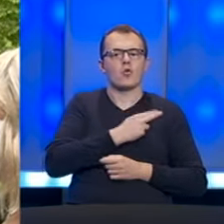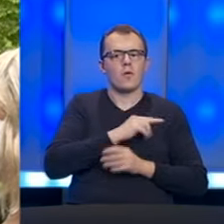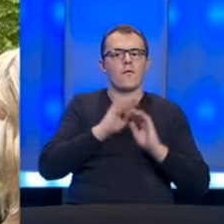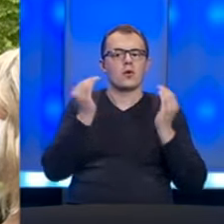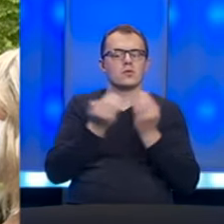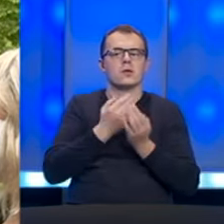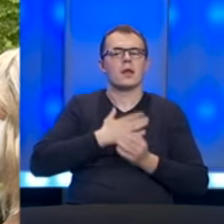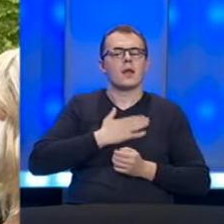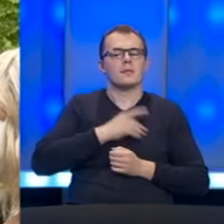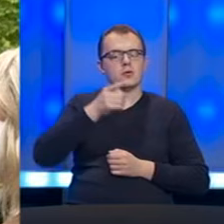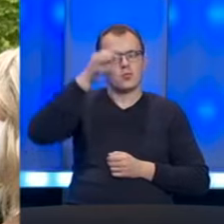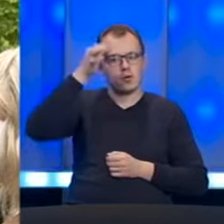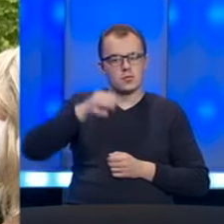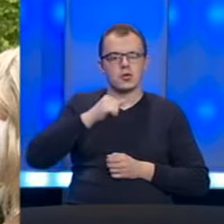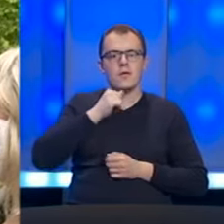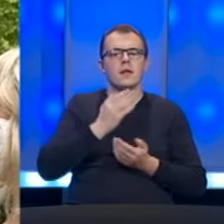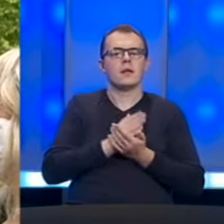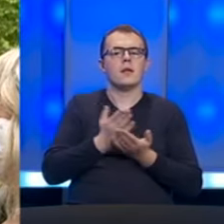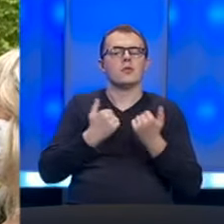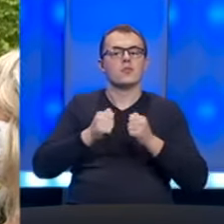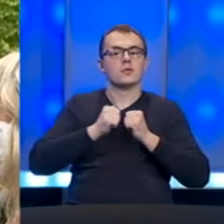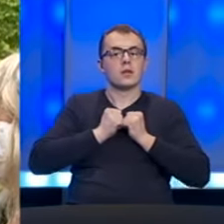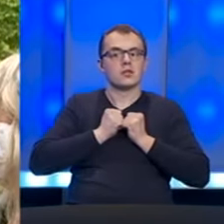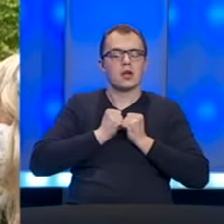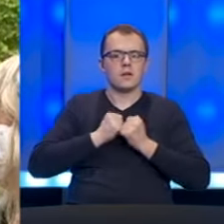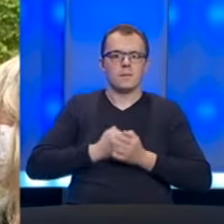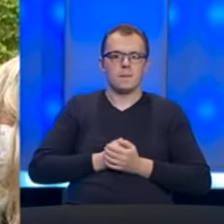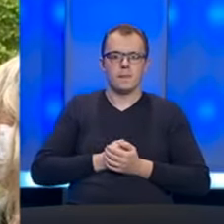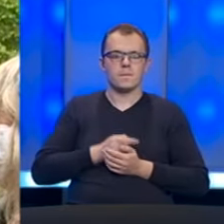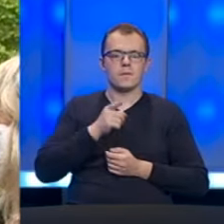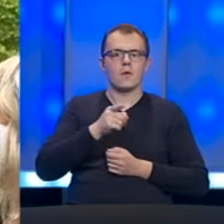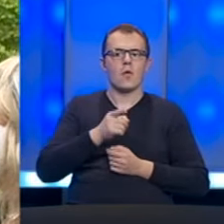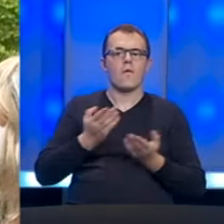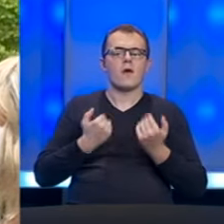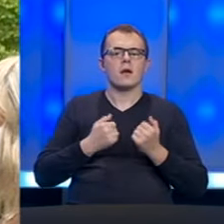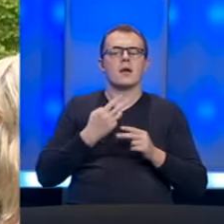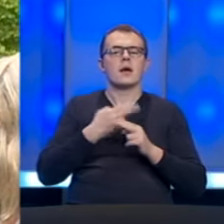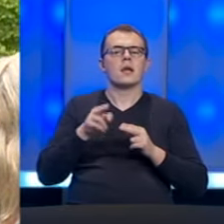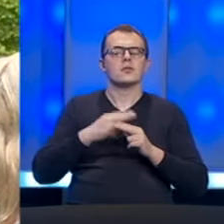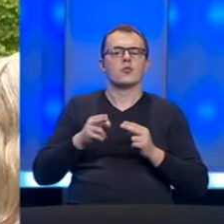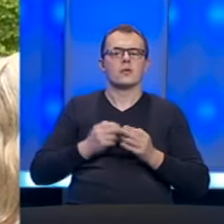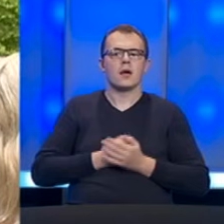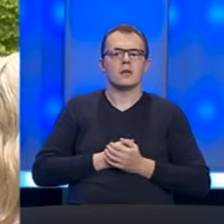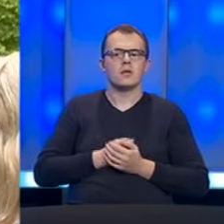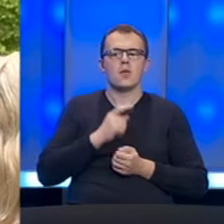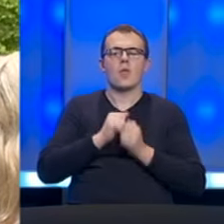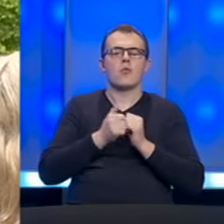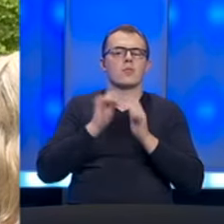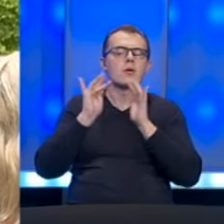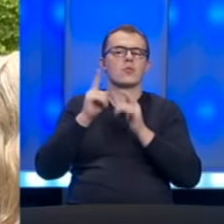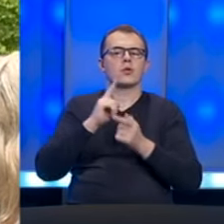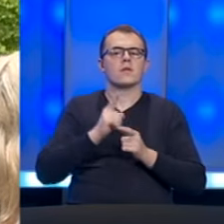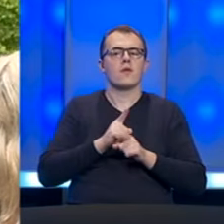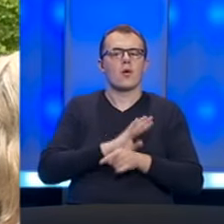ćemo to ispoštovati i da ćemo zadržati ovaj rezultat u borbi protiv